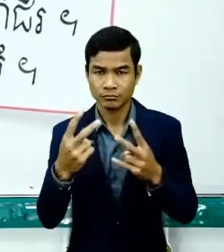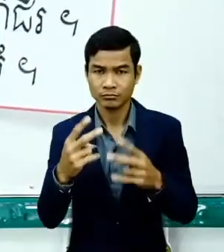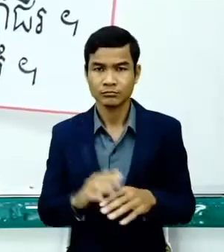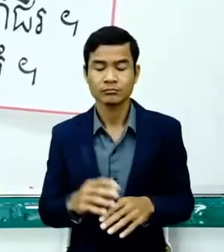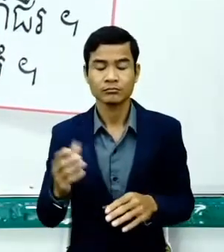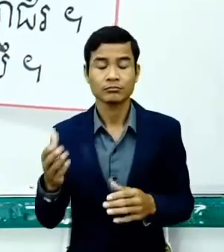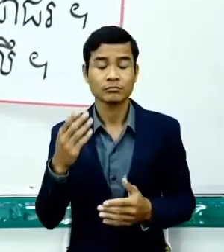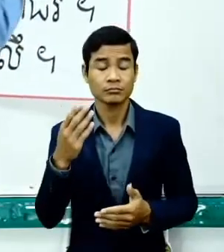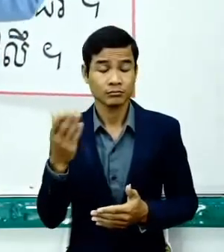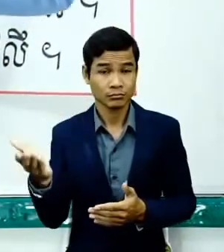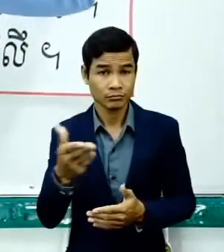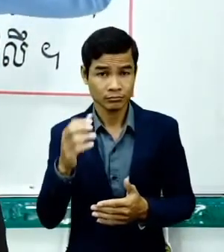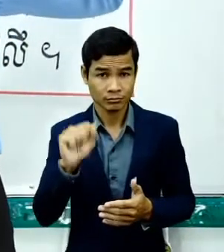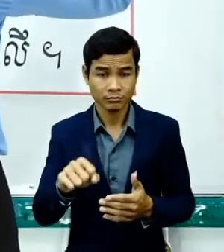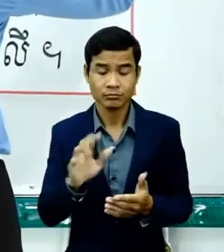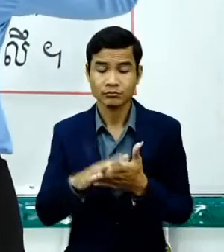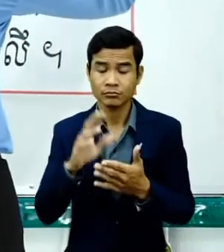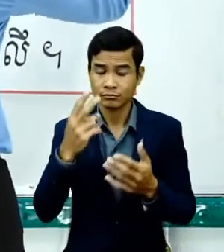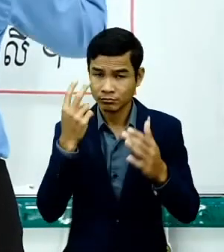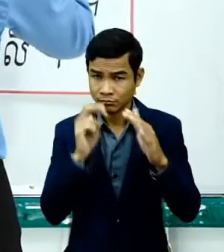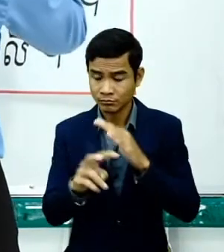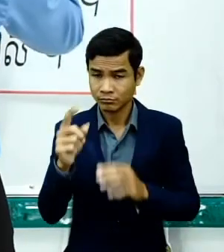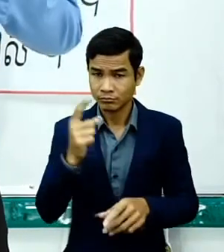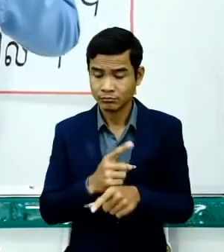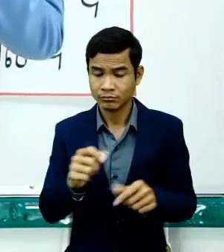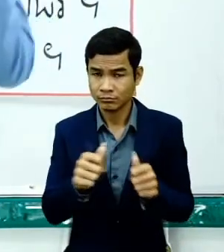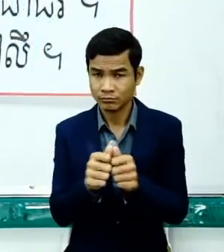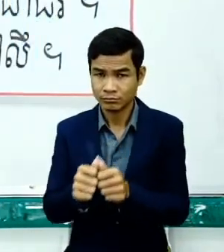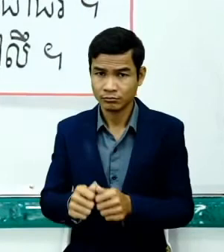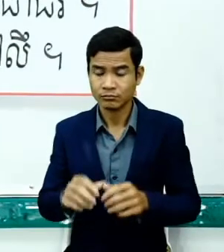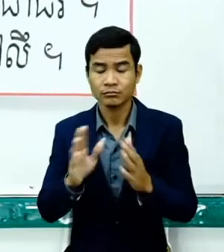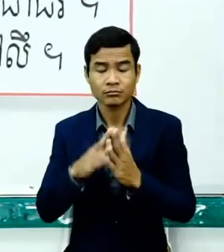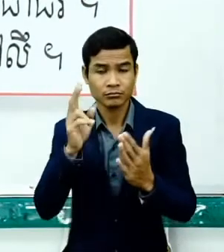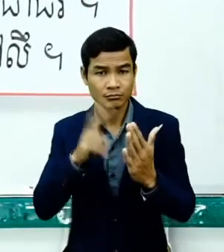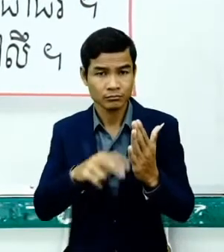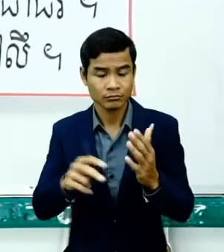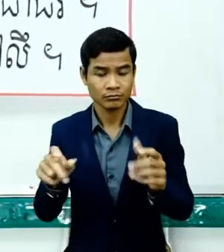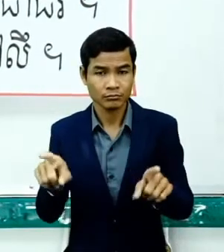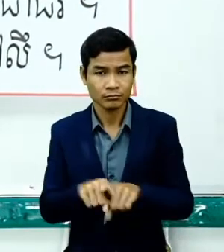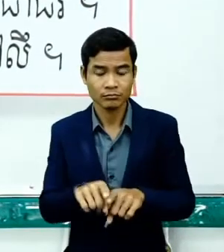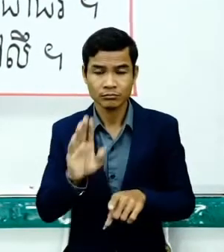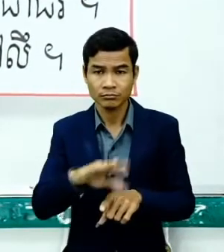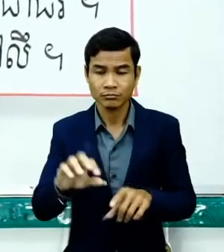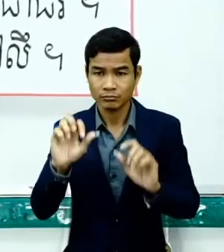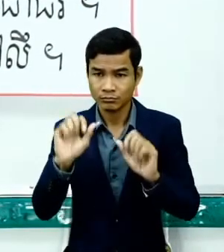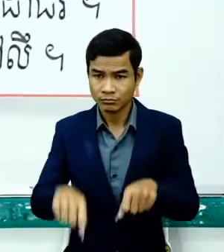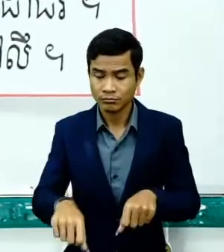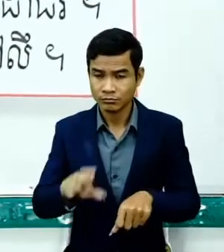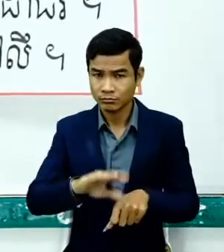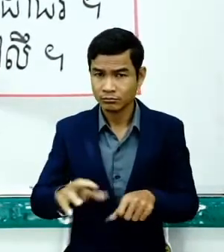តើអ្វីដែលកូនបានទូទាយវាត្រឹមត្រូវជាមួយនឹងអត្ថបទរបស់យើងដែរឬទេ